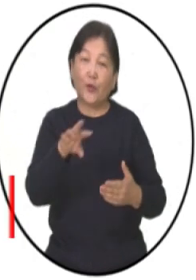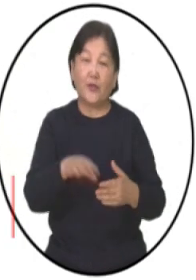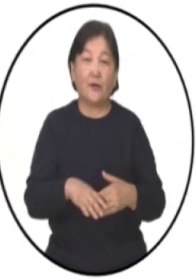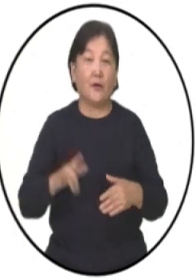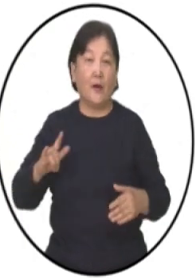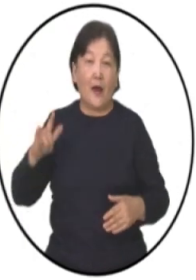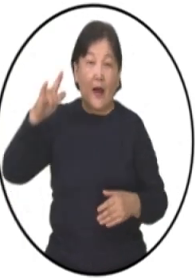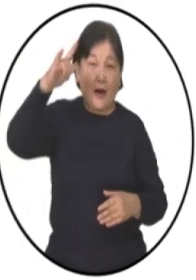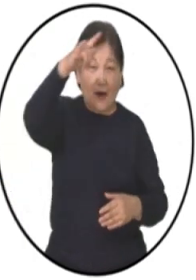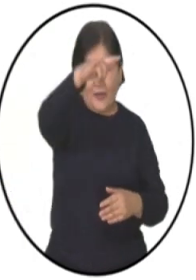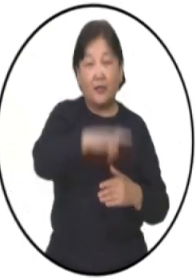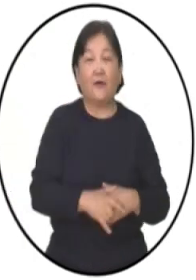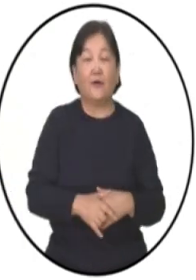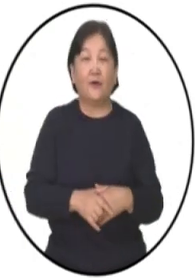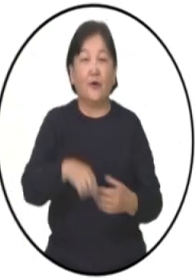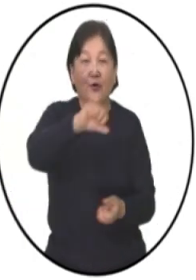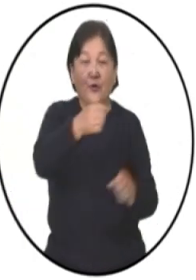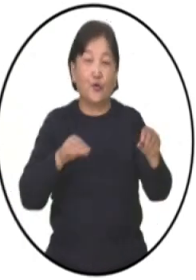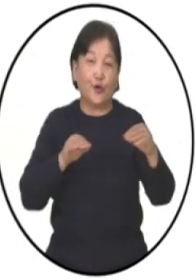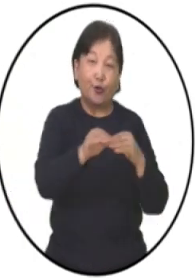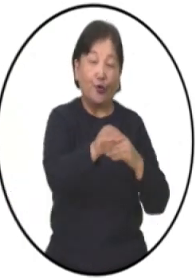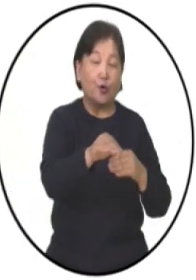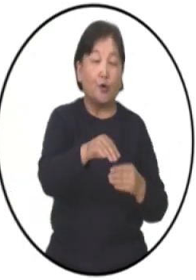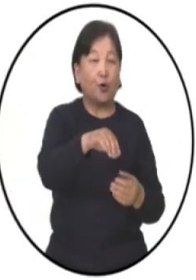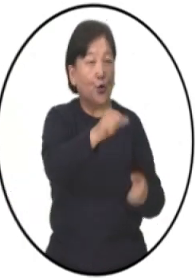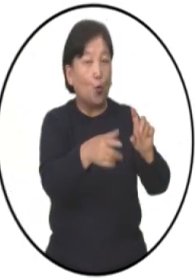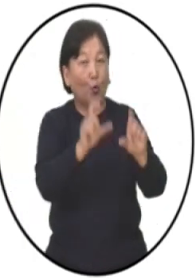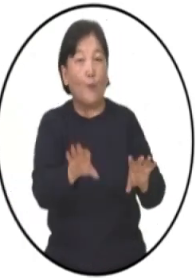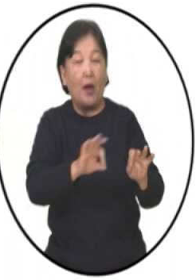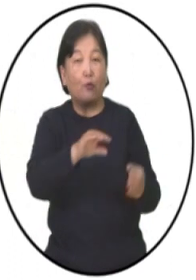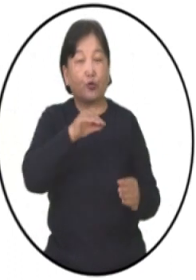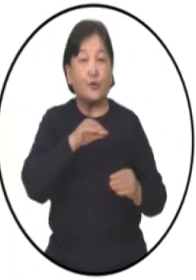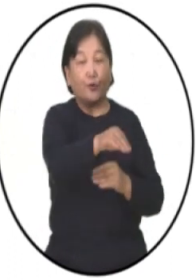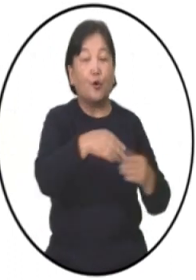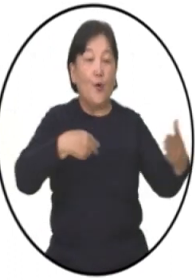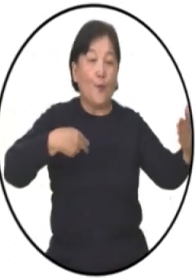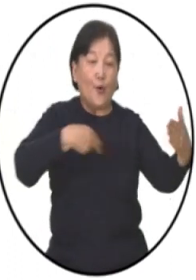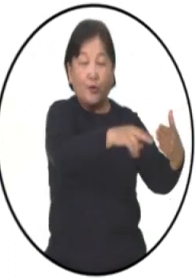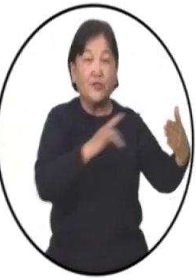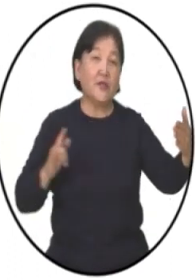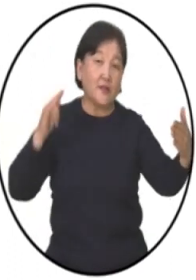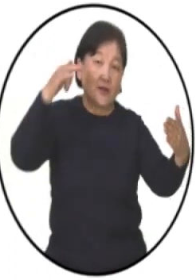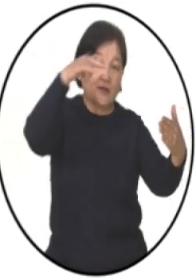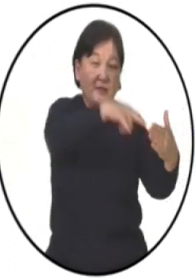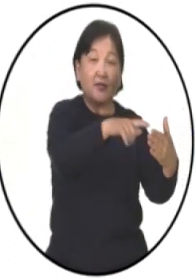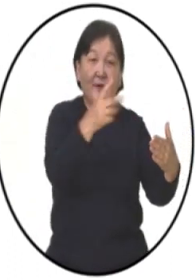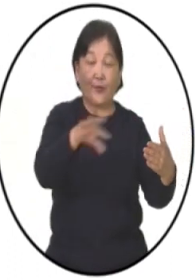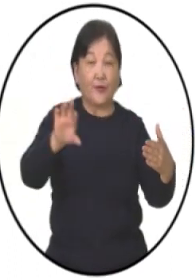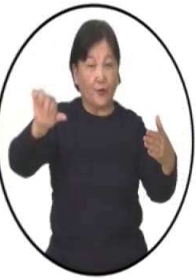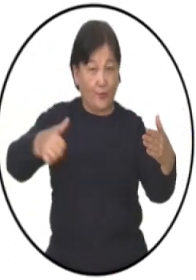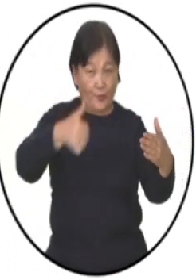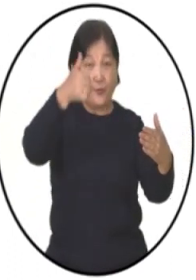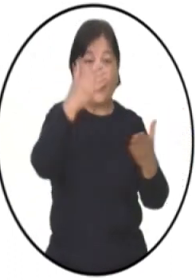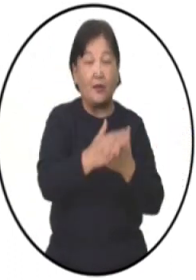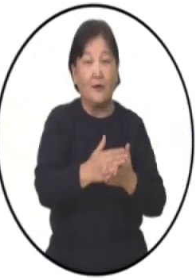агаараар явдаг нийтийн тээвэр, жолоочгүй машин, богино зайд нисдэг төхөөрөмжийн тээвэр зэрэг олон тээврийн төрлүүд хөгжсөөр байна. За энэ дээр